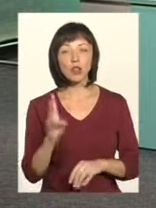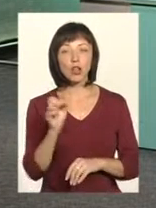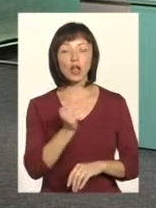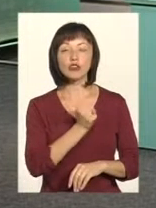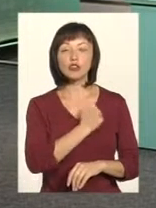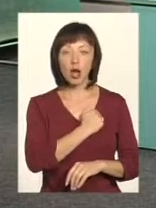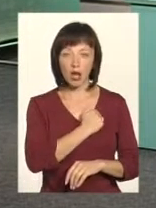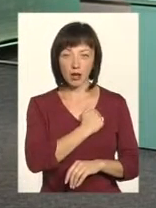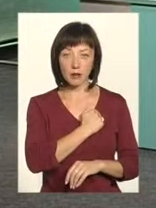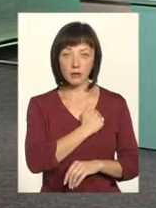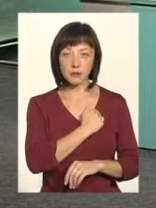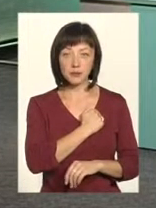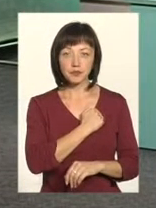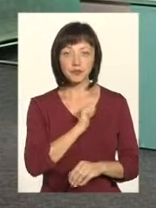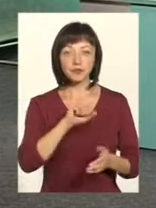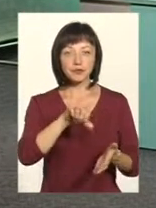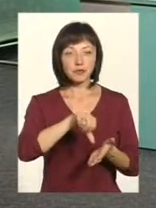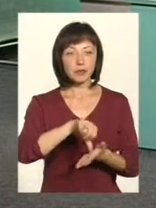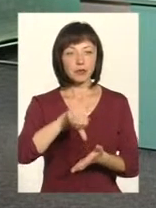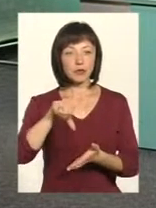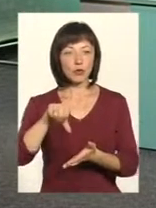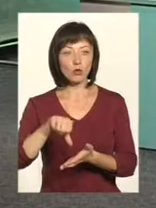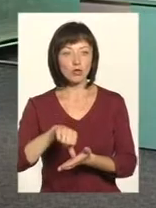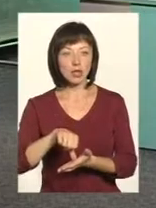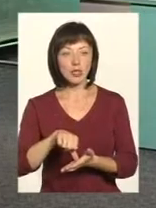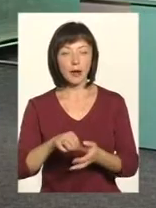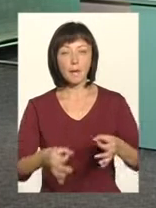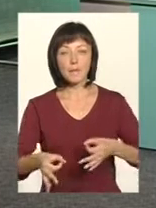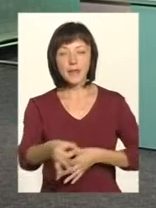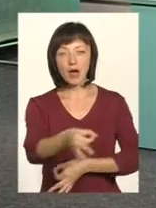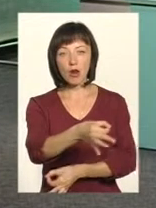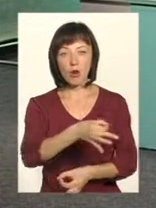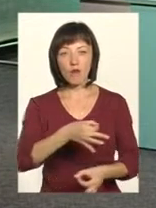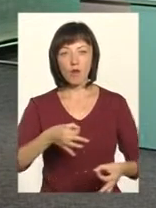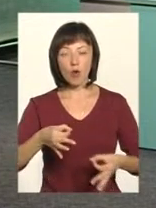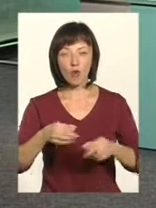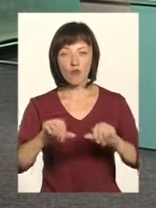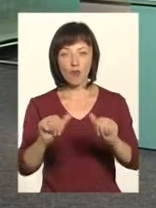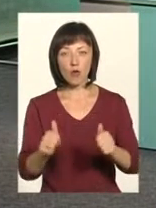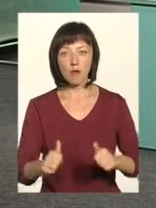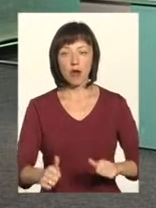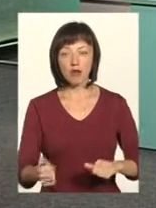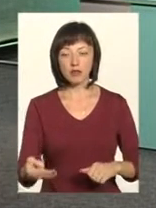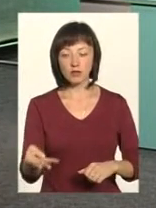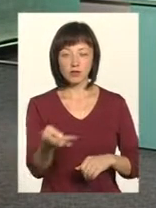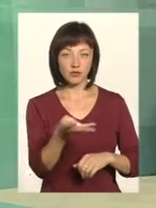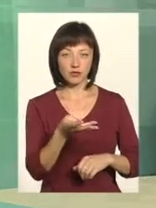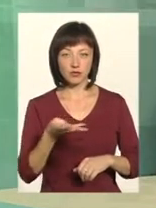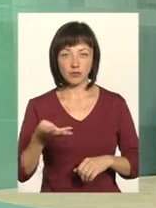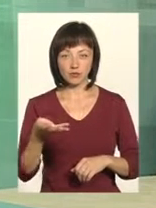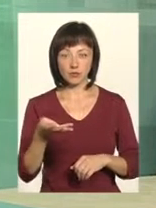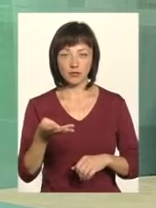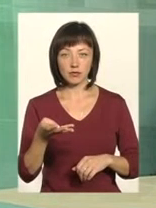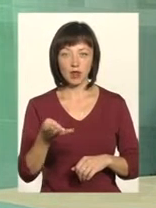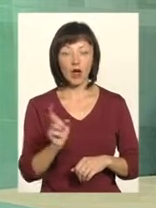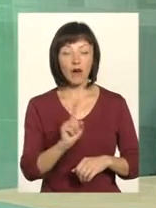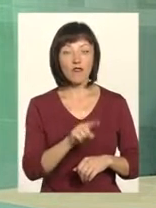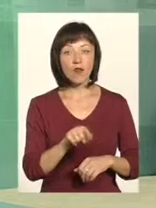жаль, учасники переговорів в форматі, нормандському форматі,